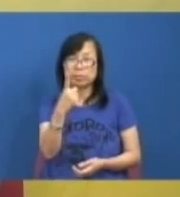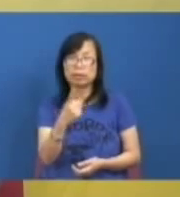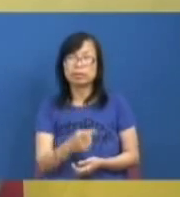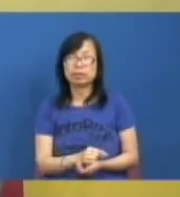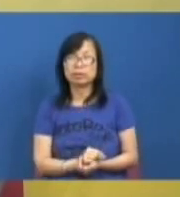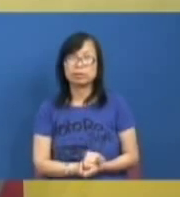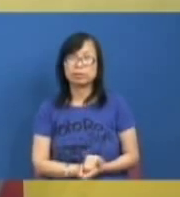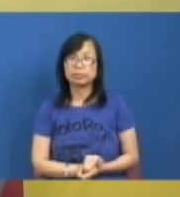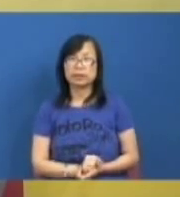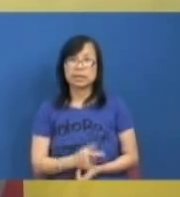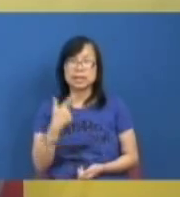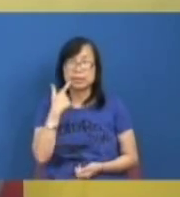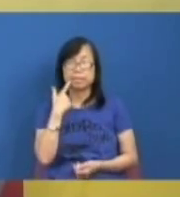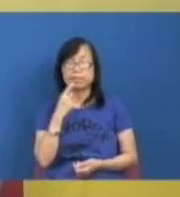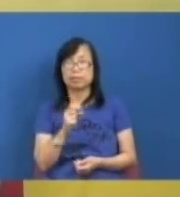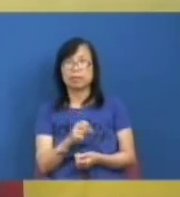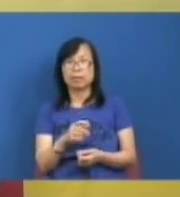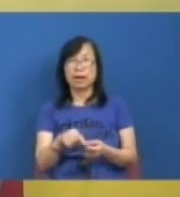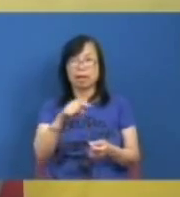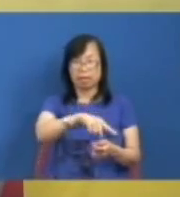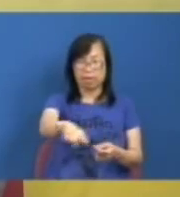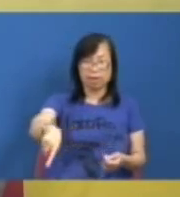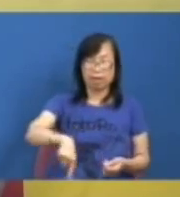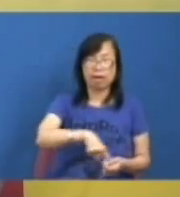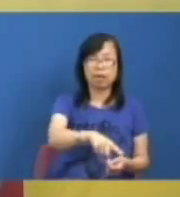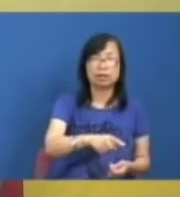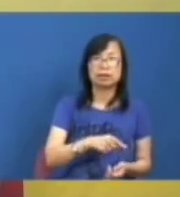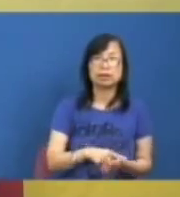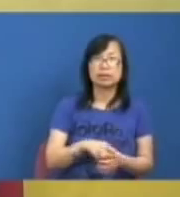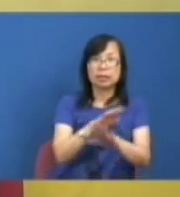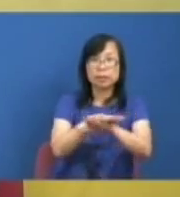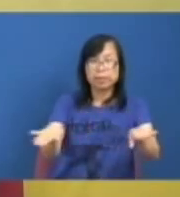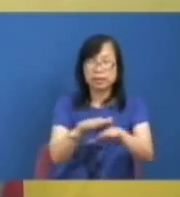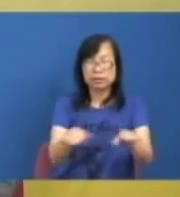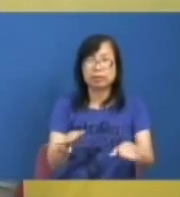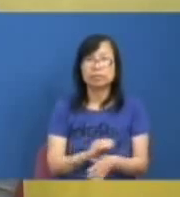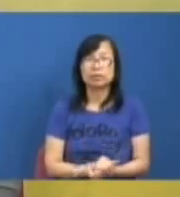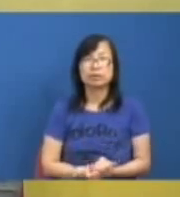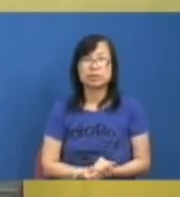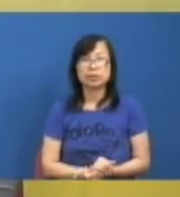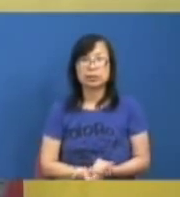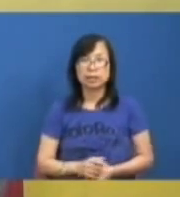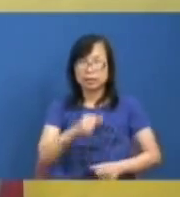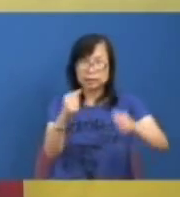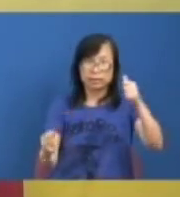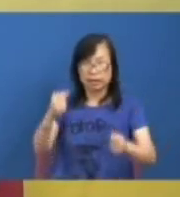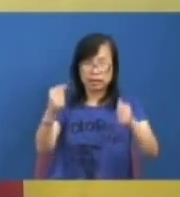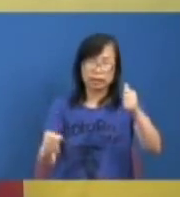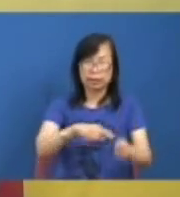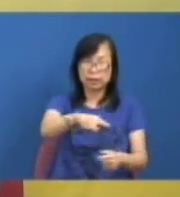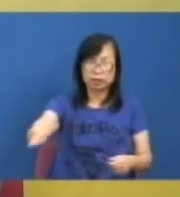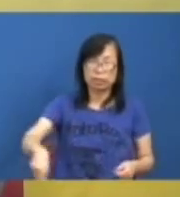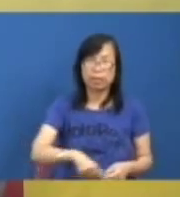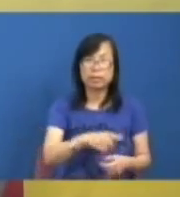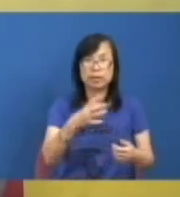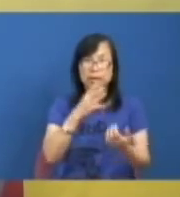實嚴格嚟講咧，喺地下嗰啲 podium 咧，好多咩平台啊，車場又未必計喎，所以我亦